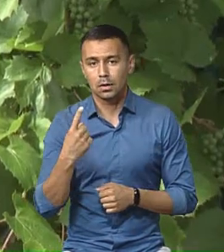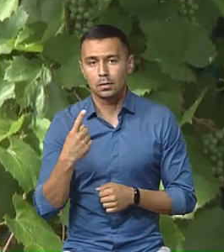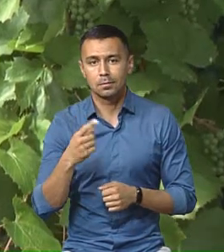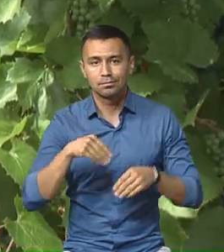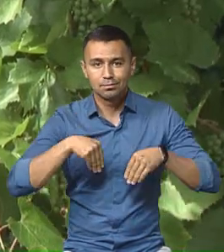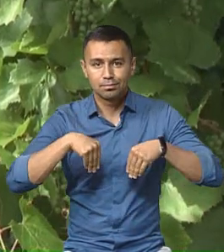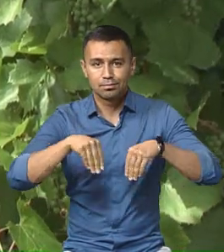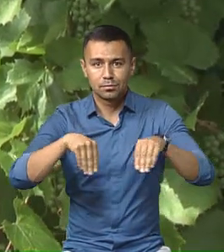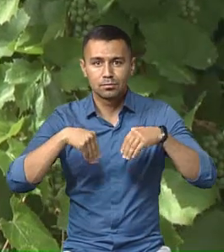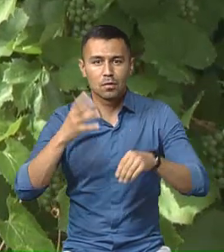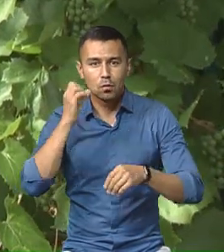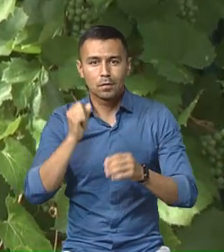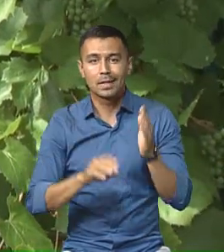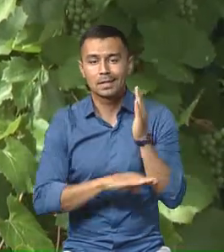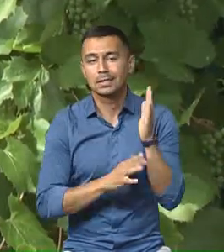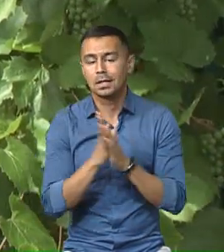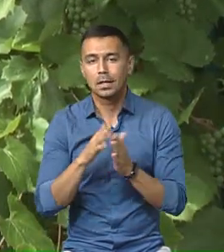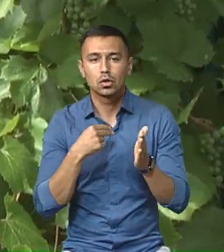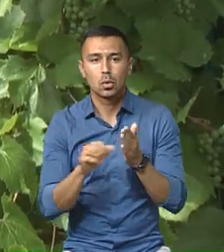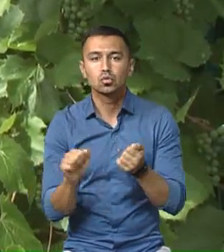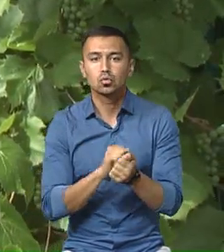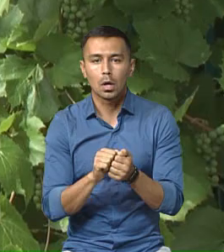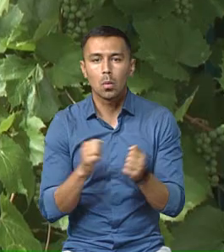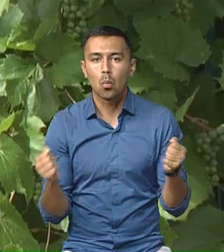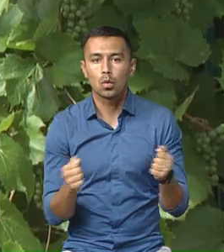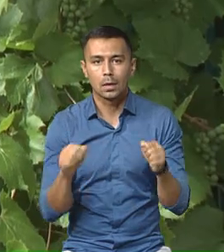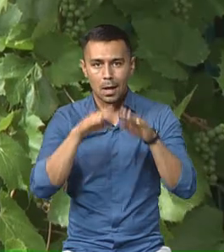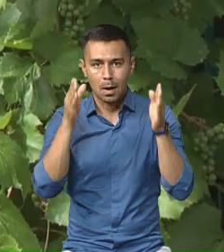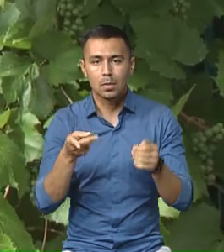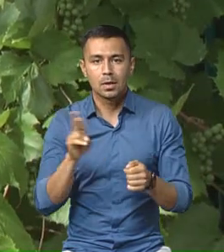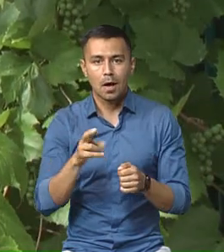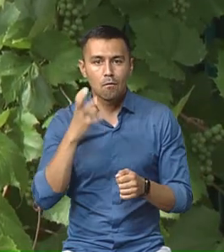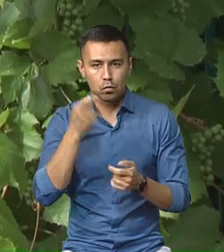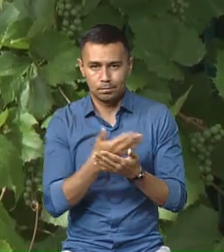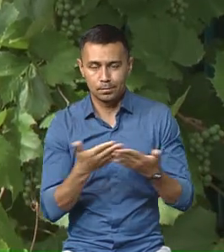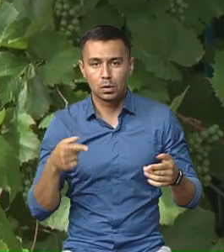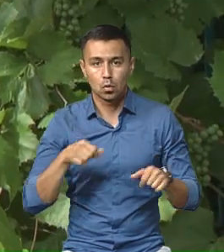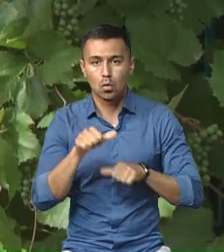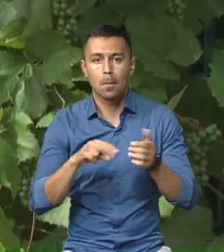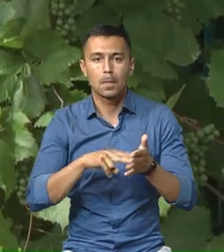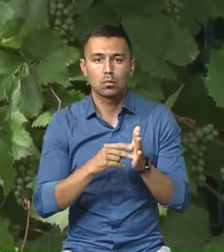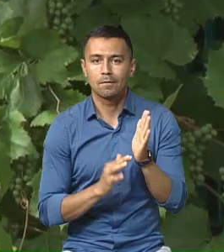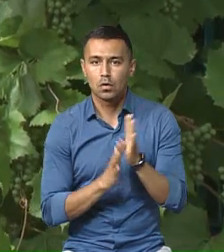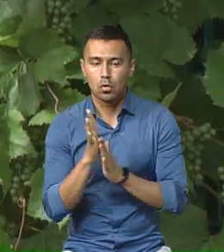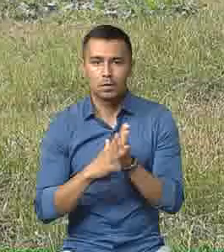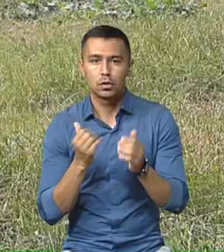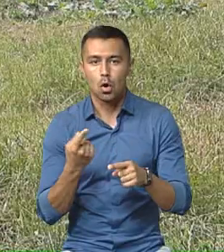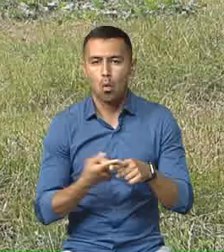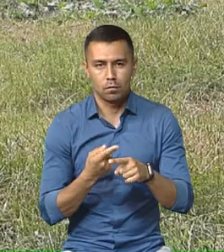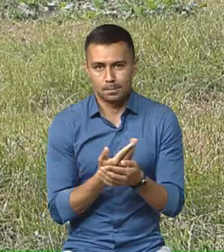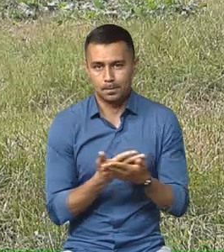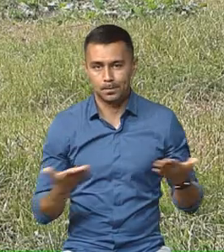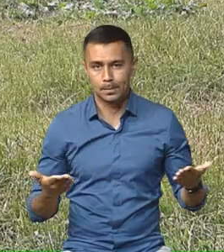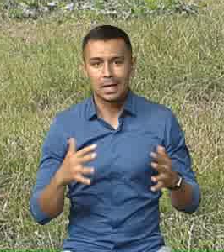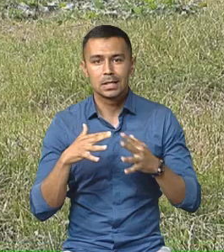висадила фруктовий сад та закупила сушарку і морозильну камеру для фруктів. Цьогоріч планують вирощувати ще й овочі.